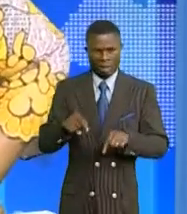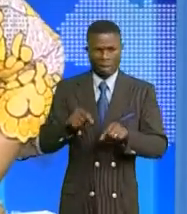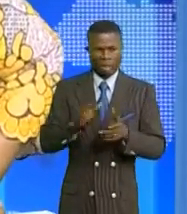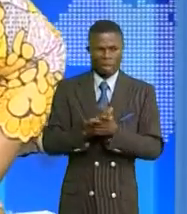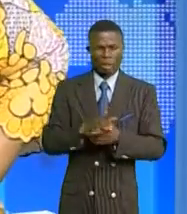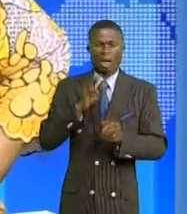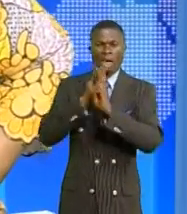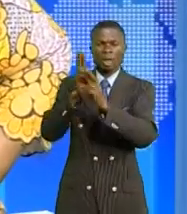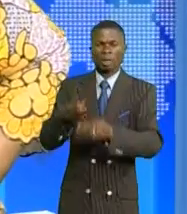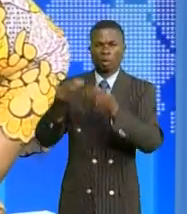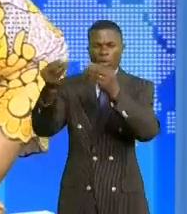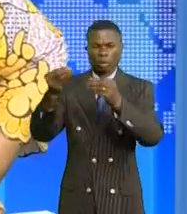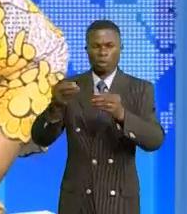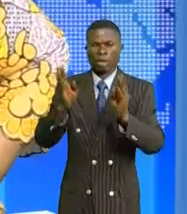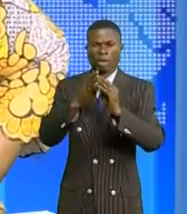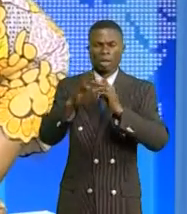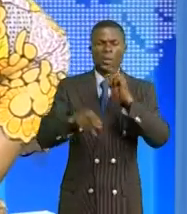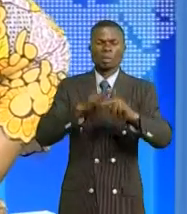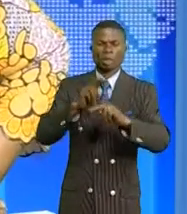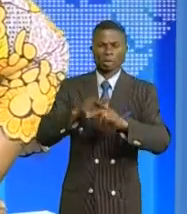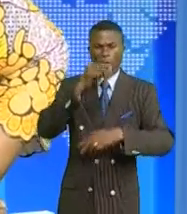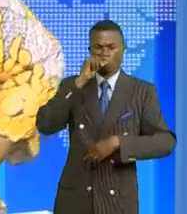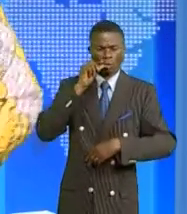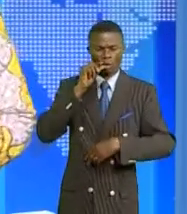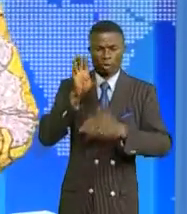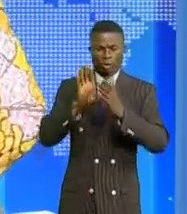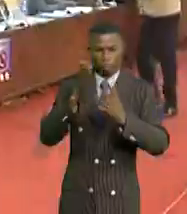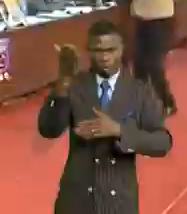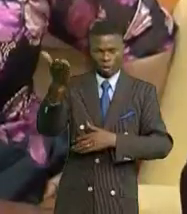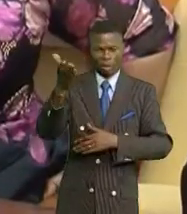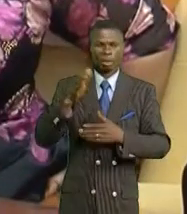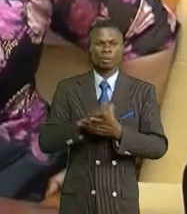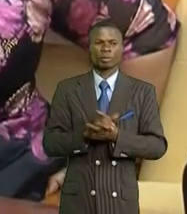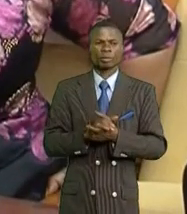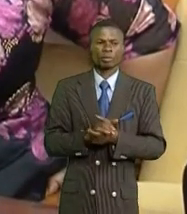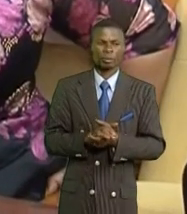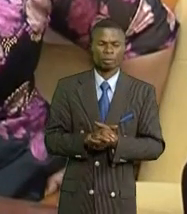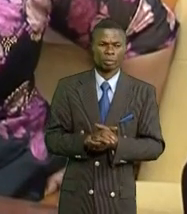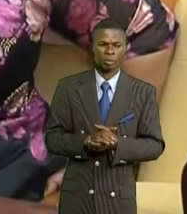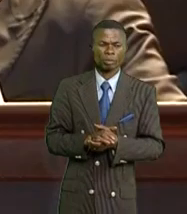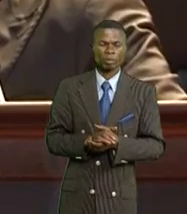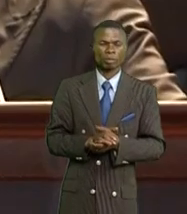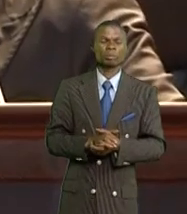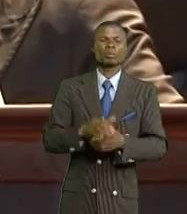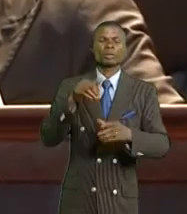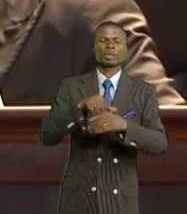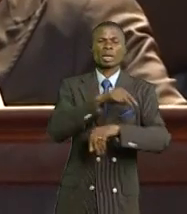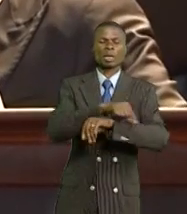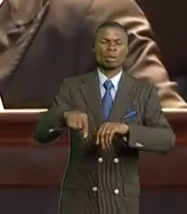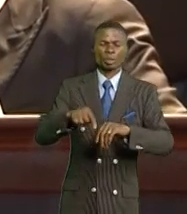son rapport au président de l'Assemblée nationale. Sylvie Moimbo nous en parle. Speaker de la Chambre basse du Parlement,